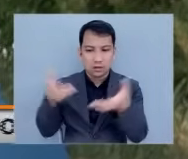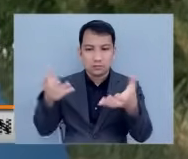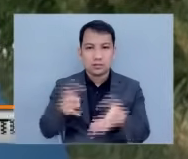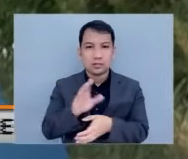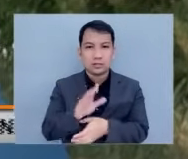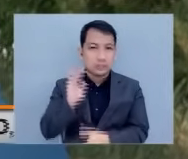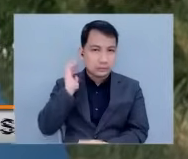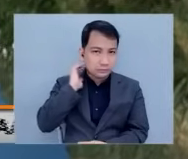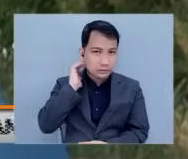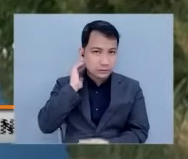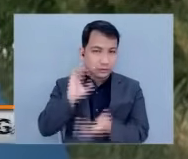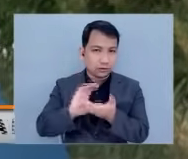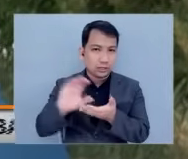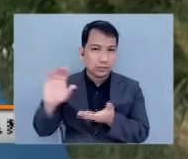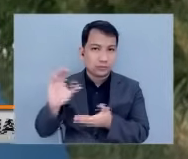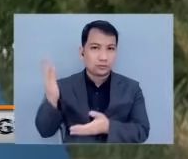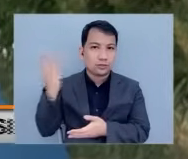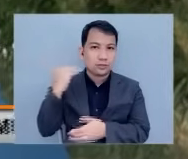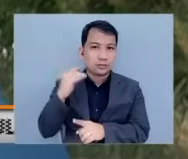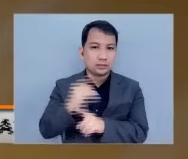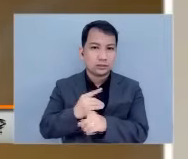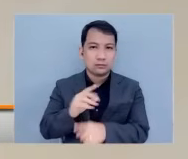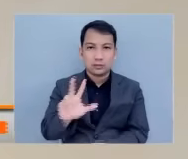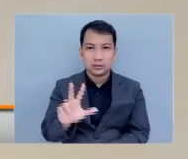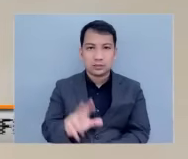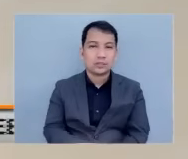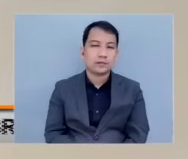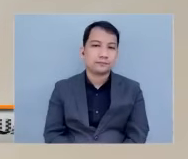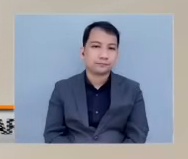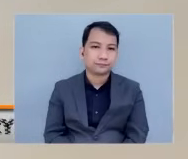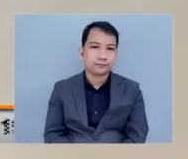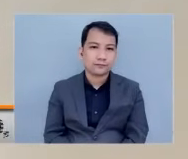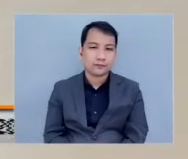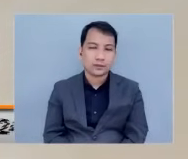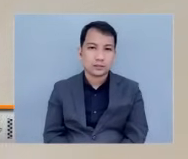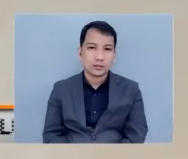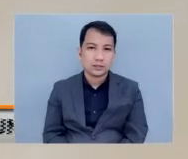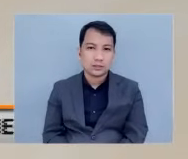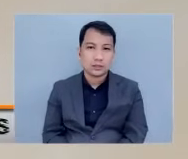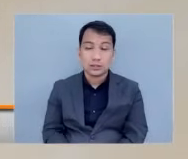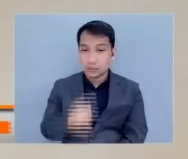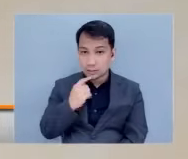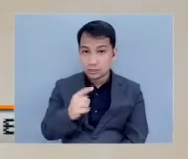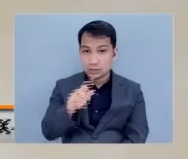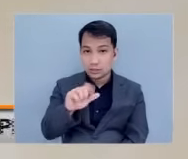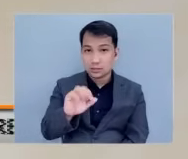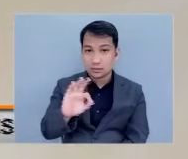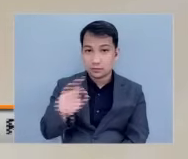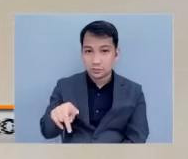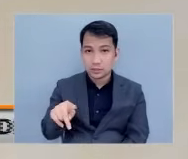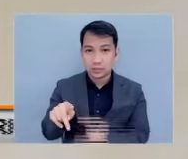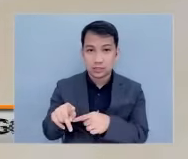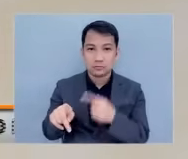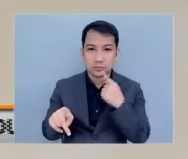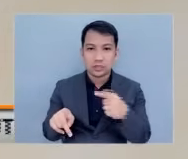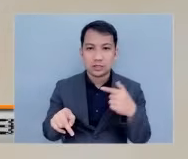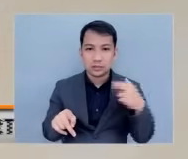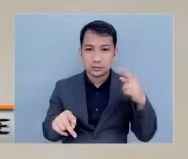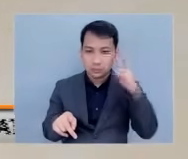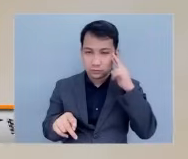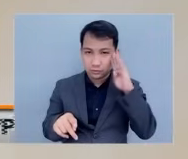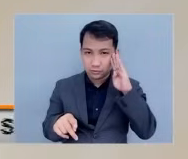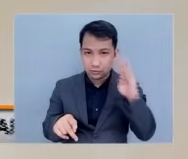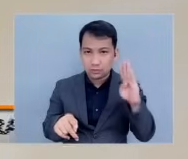State University noong December 3. Ayon kay AFP Chief of Staff General Romeo Browner Jr., bukod sa mga